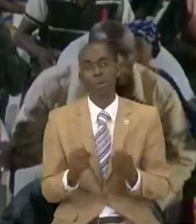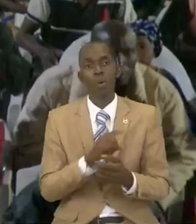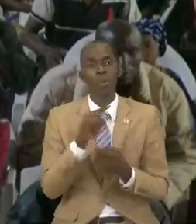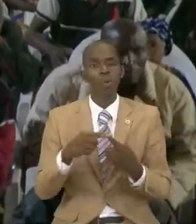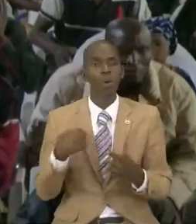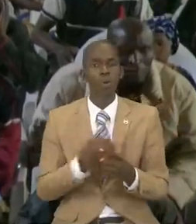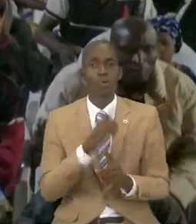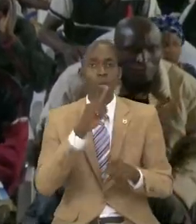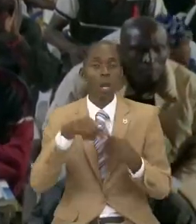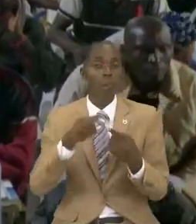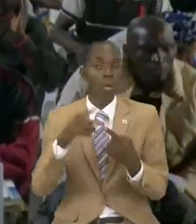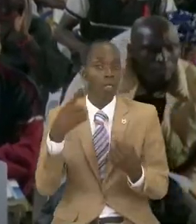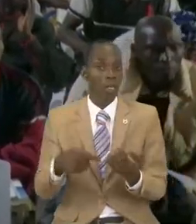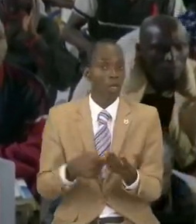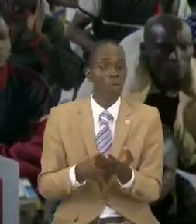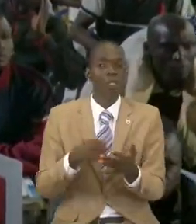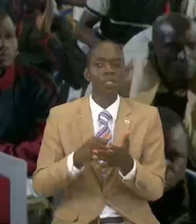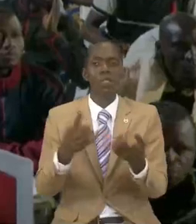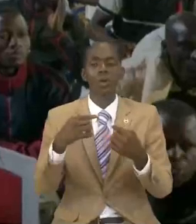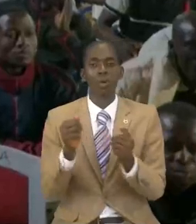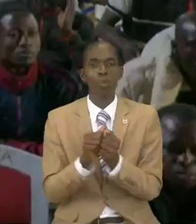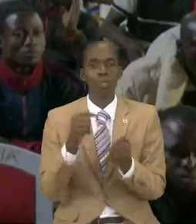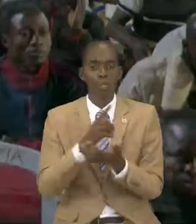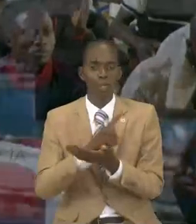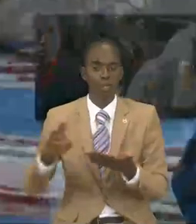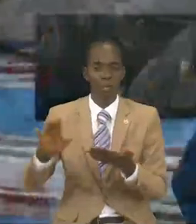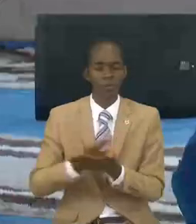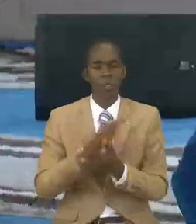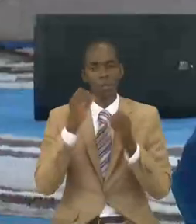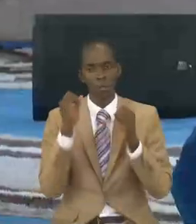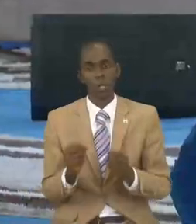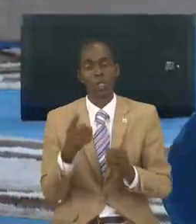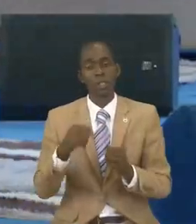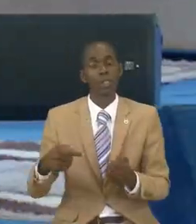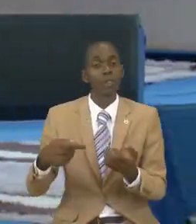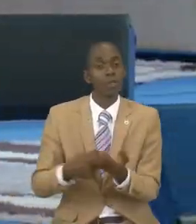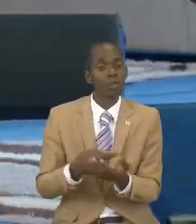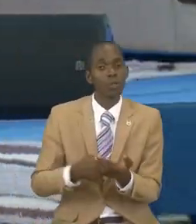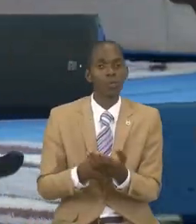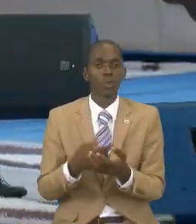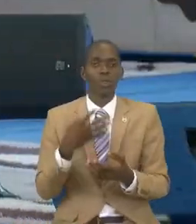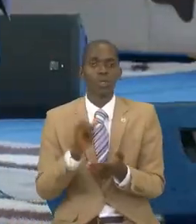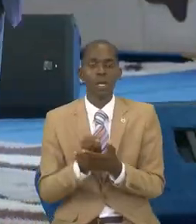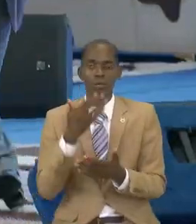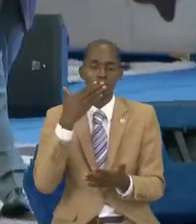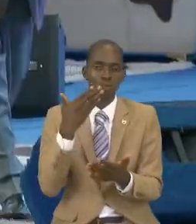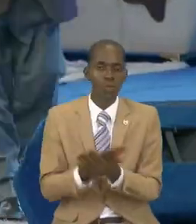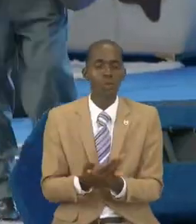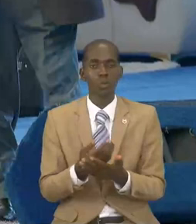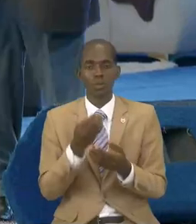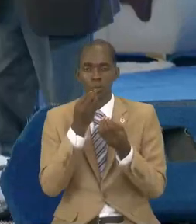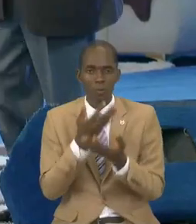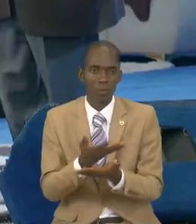nous parlons de l'évangile, ça vient avec le surnaturel. La bonne nouvelle